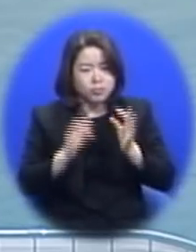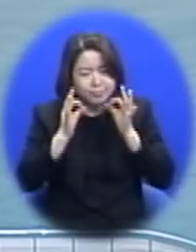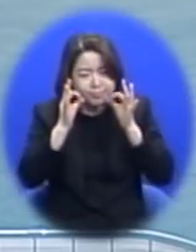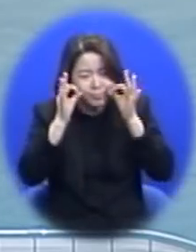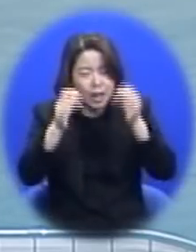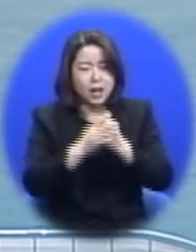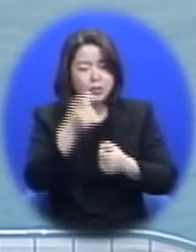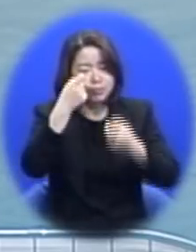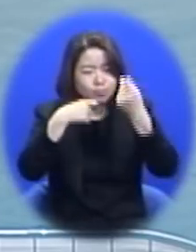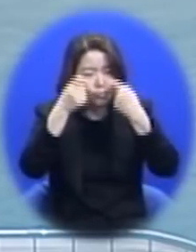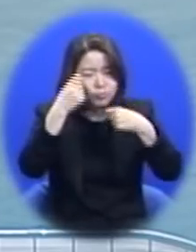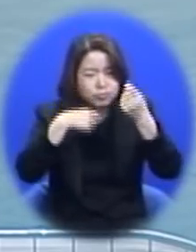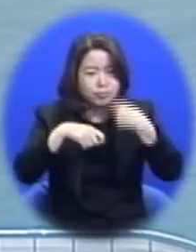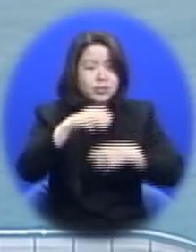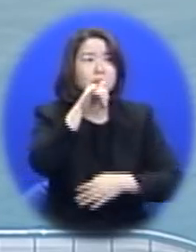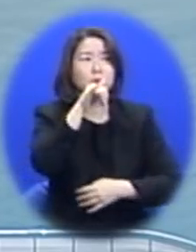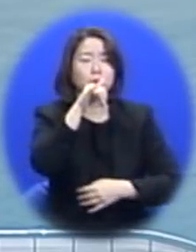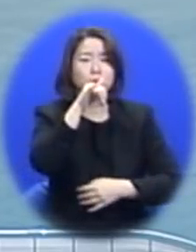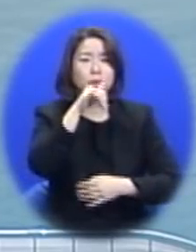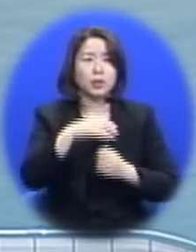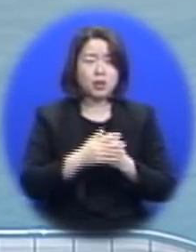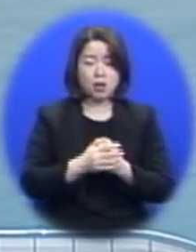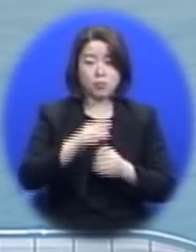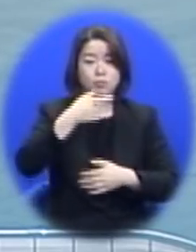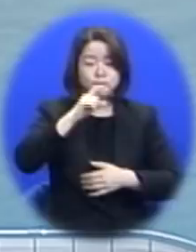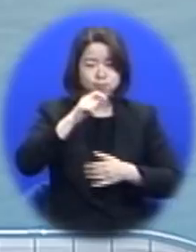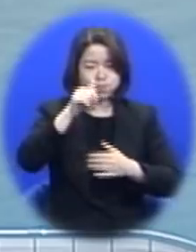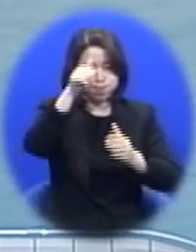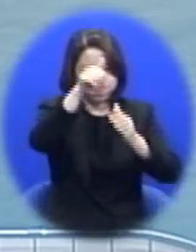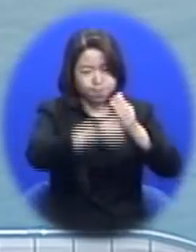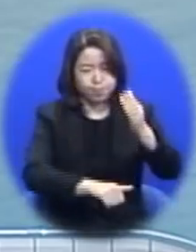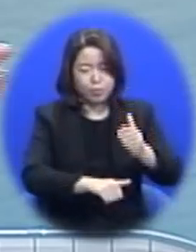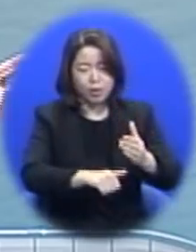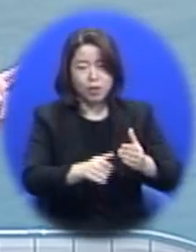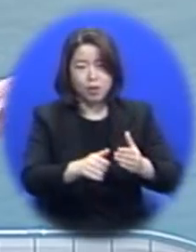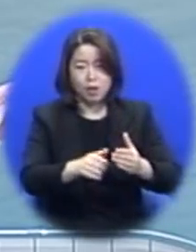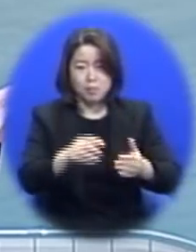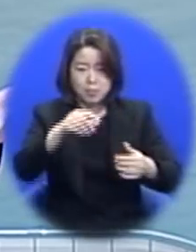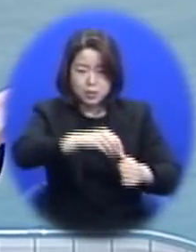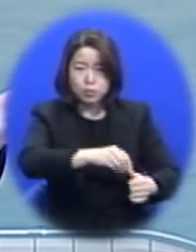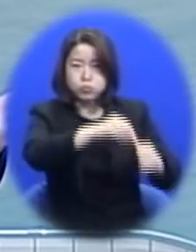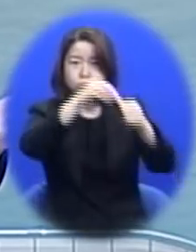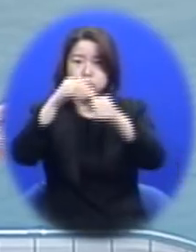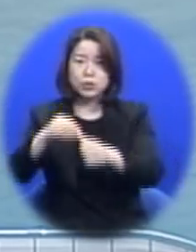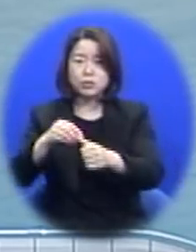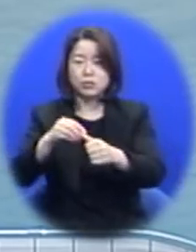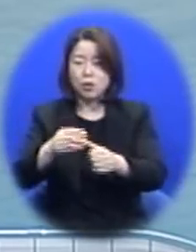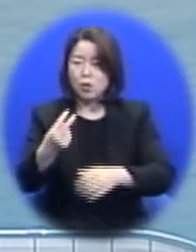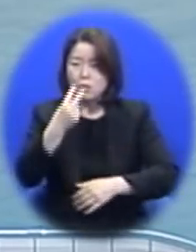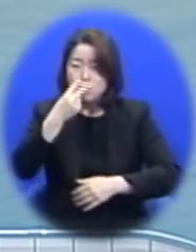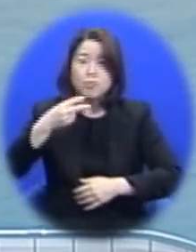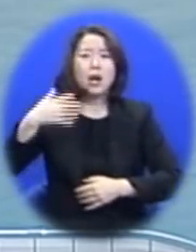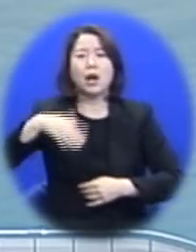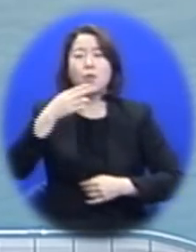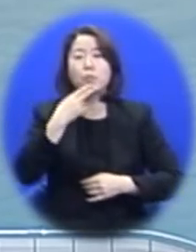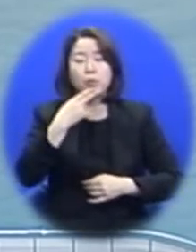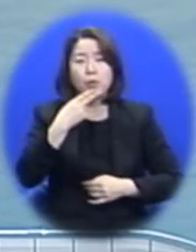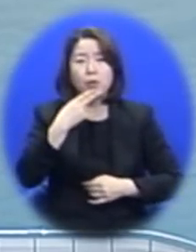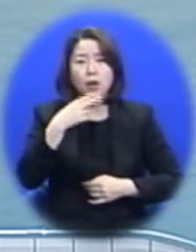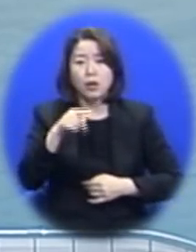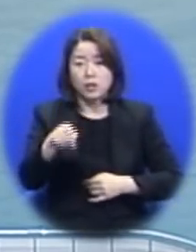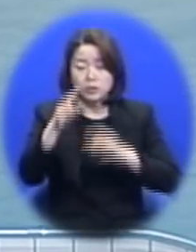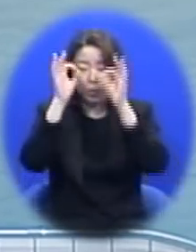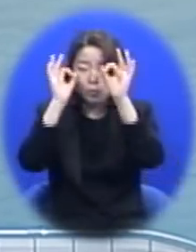정말 눈물이 납니다. 물에 빠져 사람을 건져내었더니 숨을 쉬지 않아요. 그러면 그걸 보고